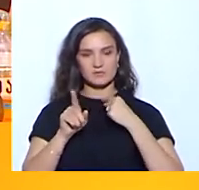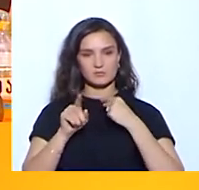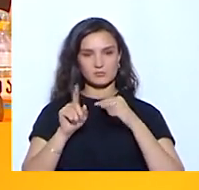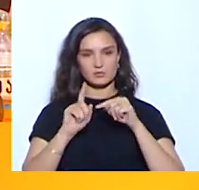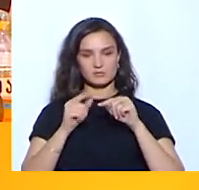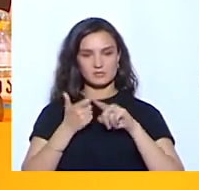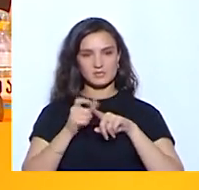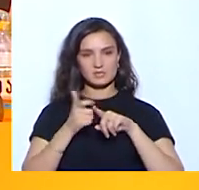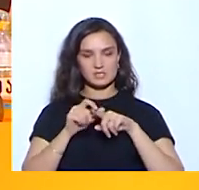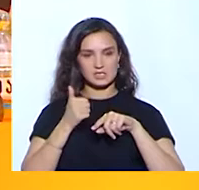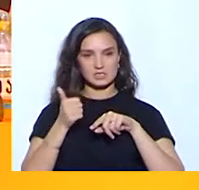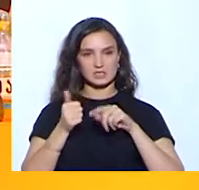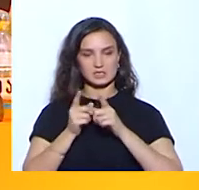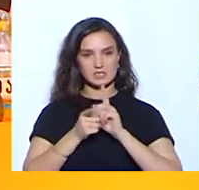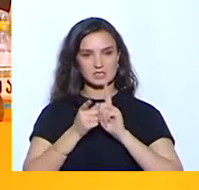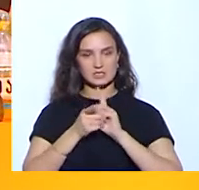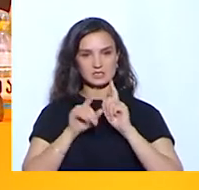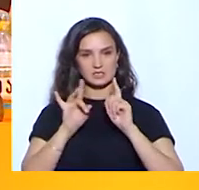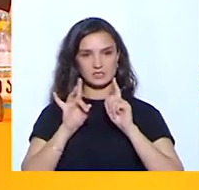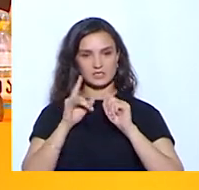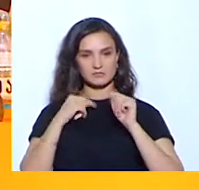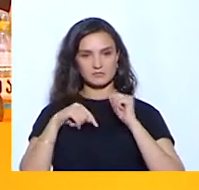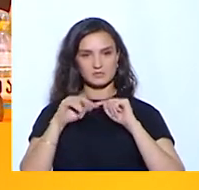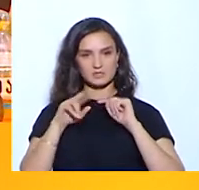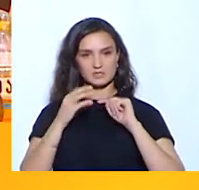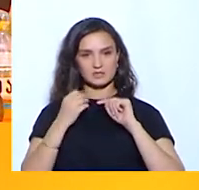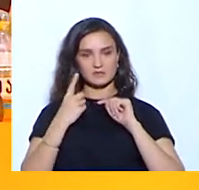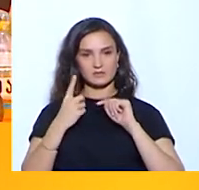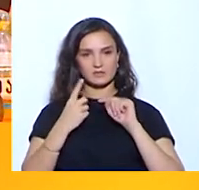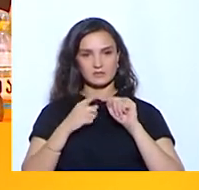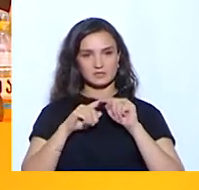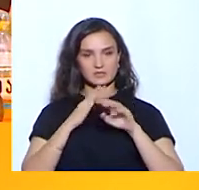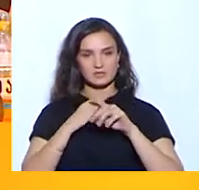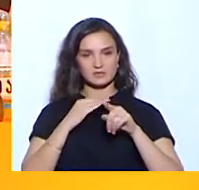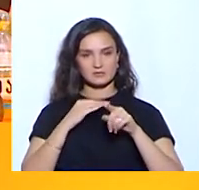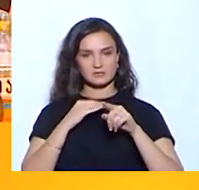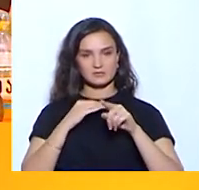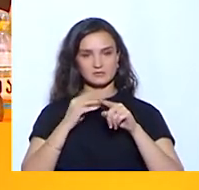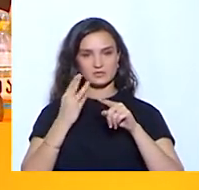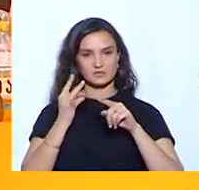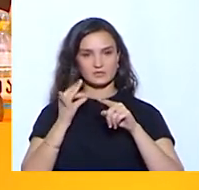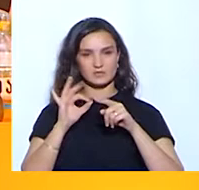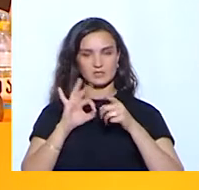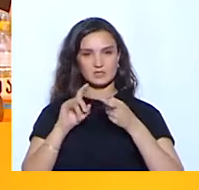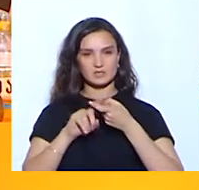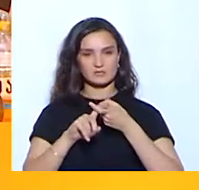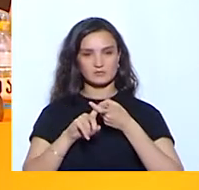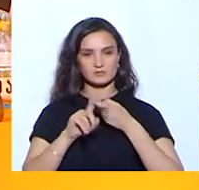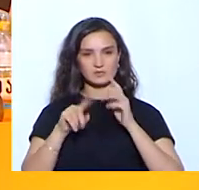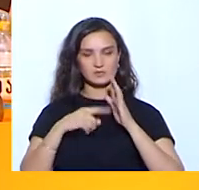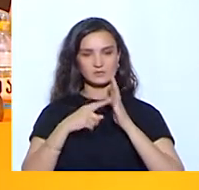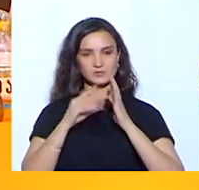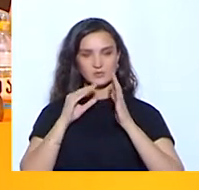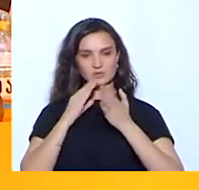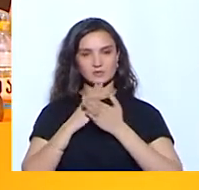კიდე და ძალიან კარგად აწესრიგებს ცხიმოვან ცვლას. და კიდევ ერთი, ეს არის შვიასთან დაკავშირებით კითხვები,